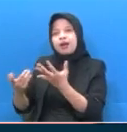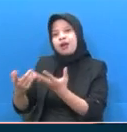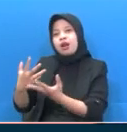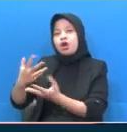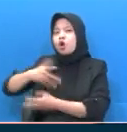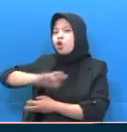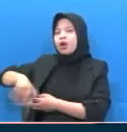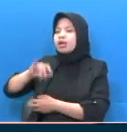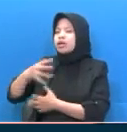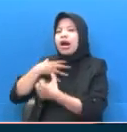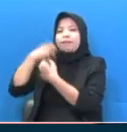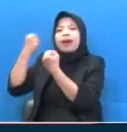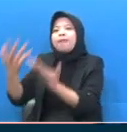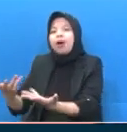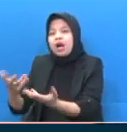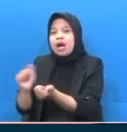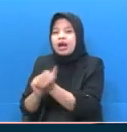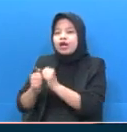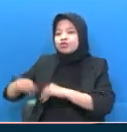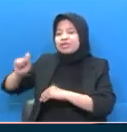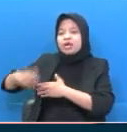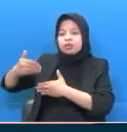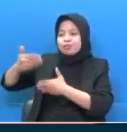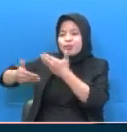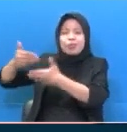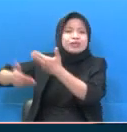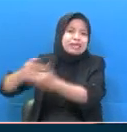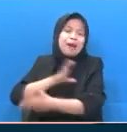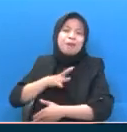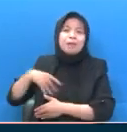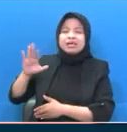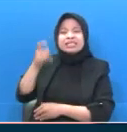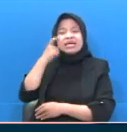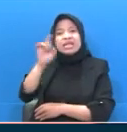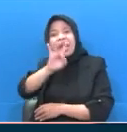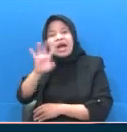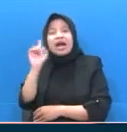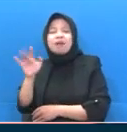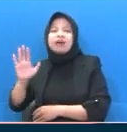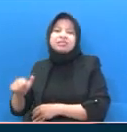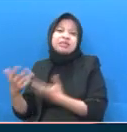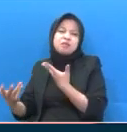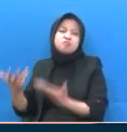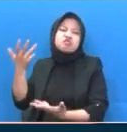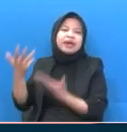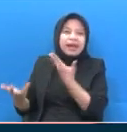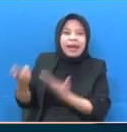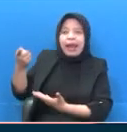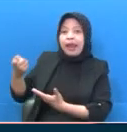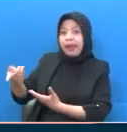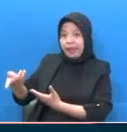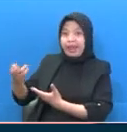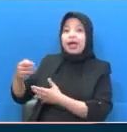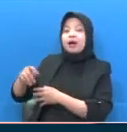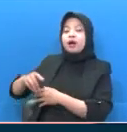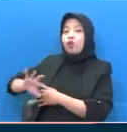harapan keluarga mengingat ini masih panjang? Prof. Ibnu katakan masih ada saksi-saksi walaupun masih ada kemungkinan klien